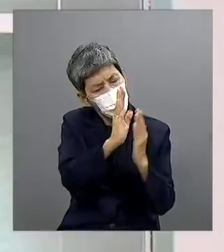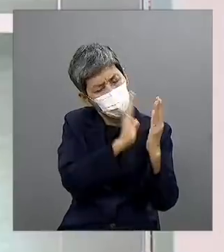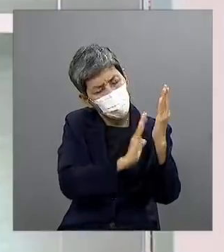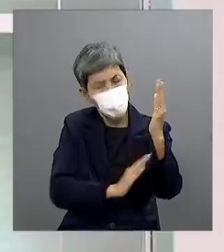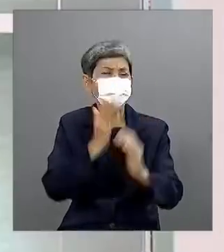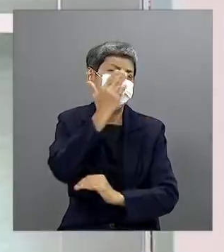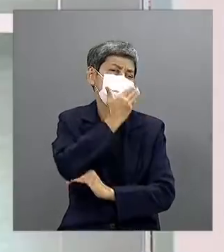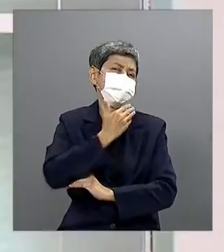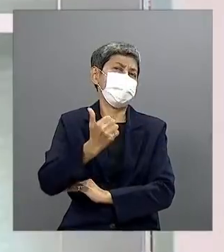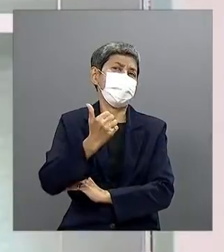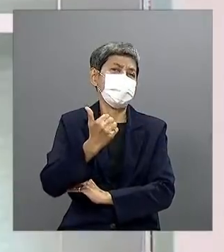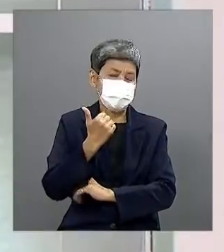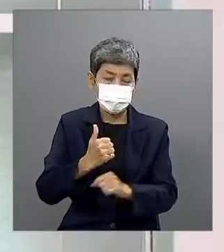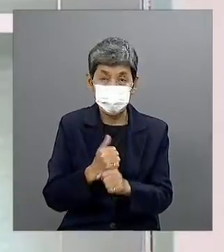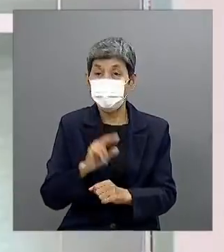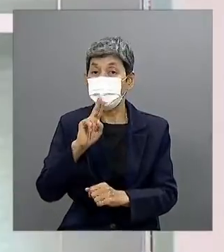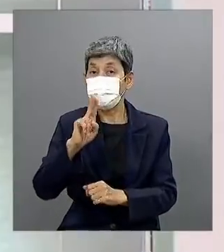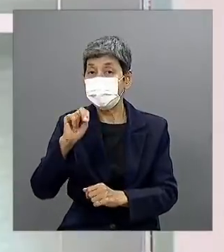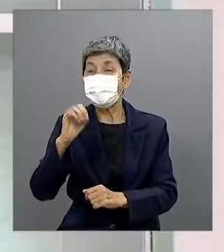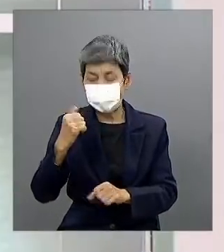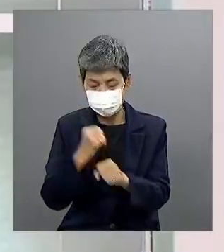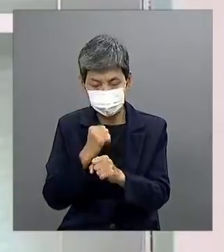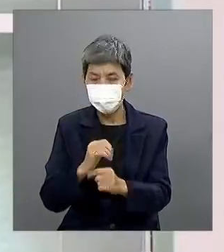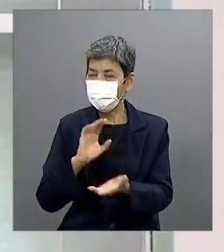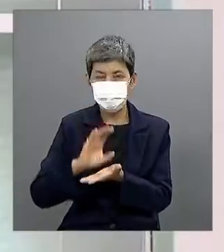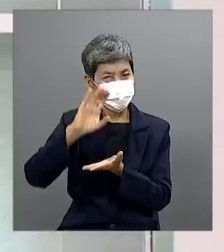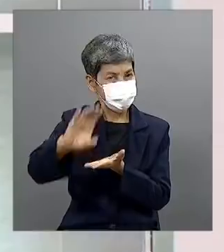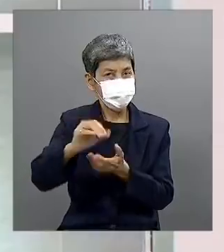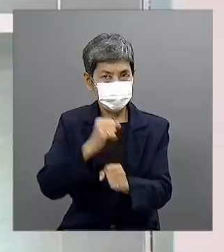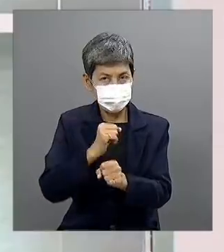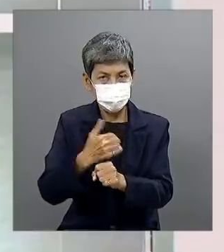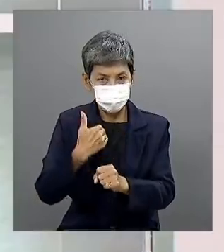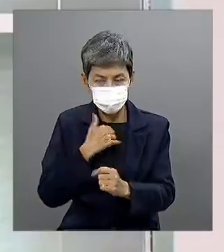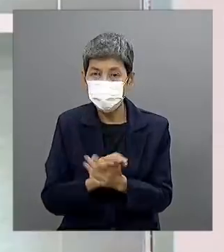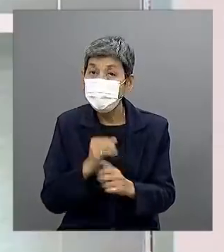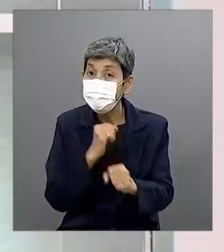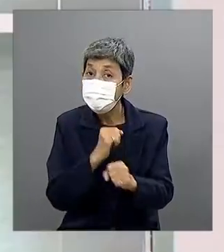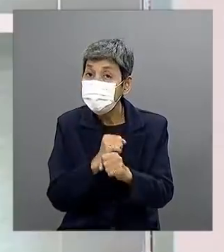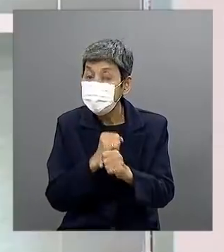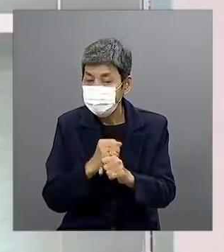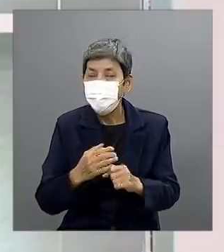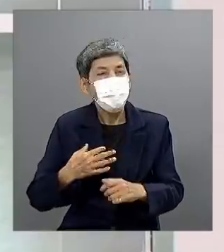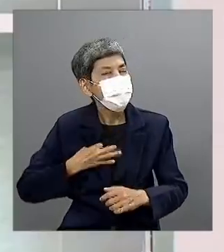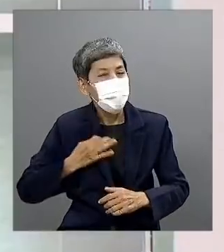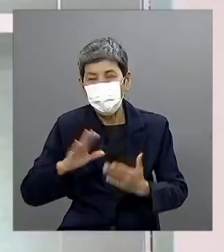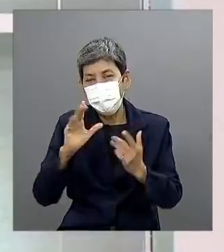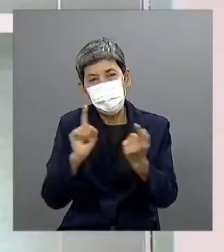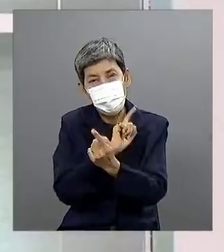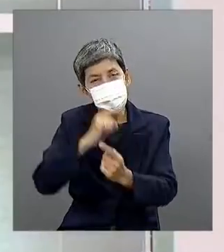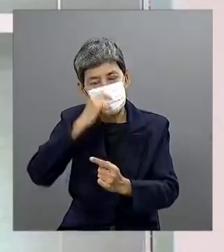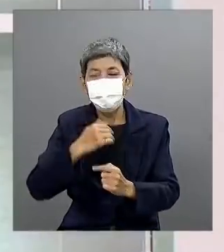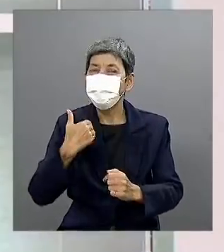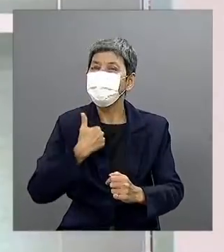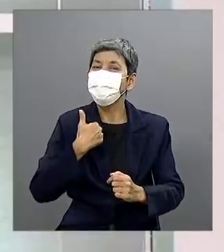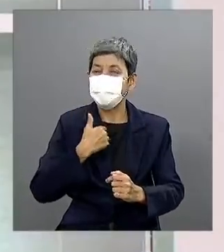ทั่งองค์การยูเนสโกค่ะคุณผู้ชมได้มอบทุนสนับสนุนนะคะให้มีการนำเสนอเอกลักษณ์ความเป็นไทยผ่านแคมเปญ Participation